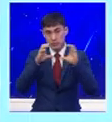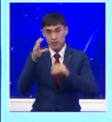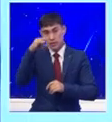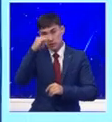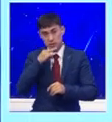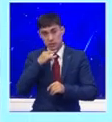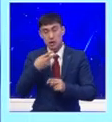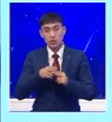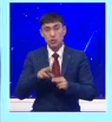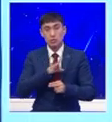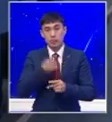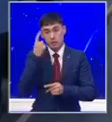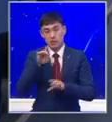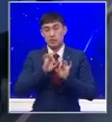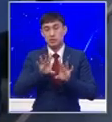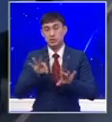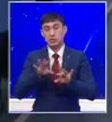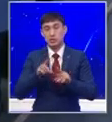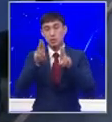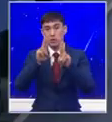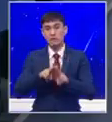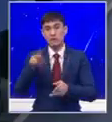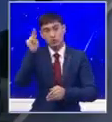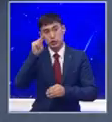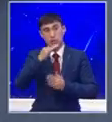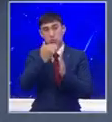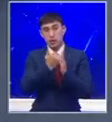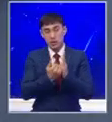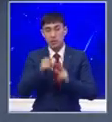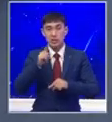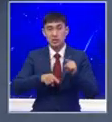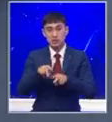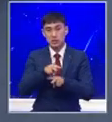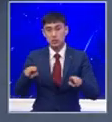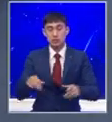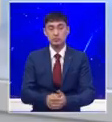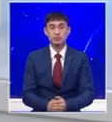Казахстана, в ходе которого были даны разъяснения по правилам участия в программе «Родительский